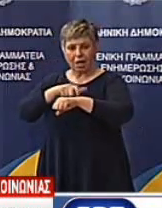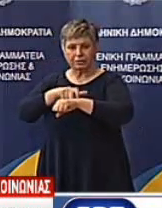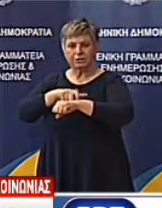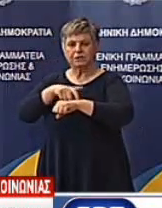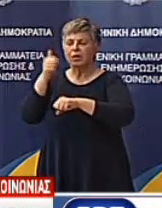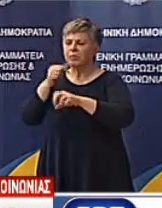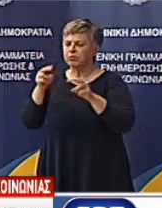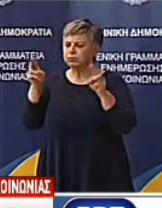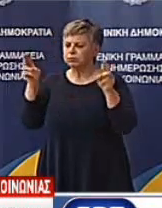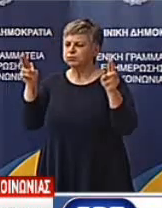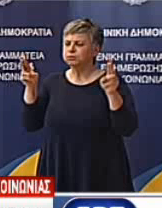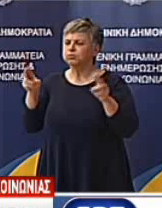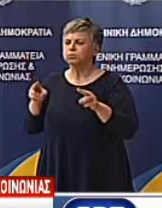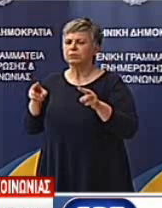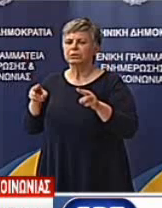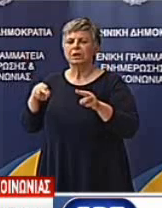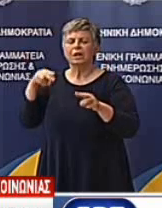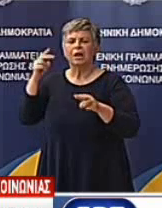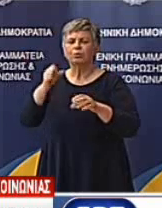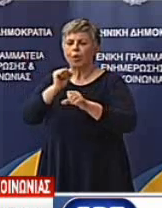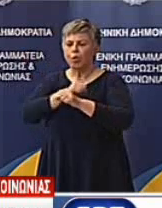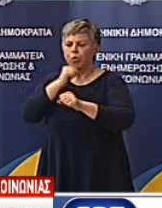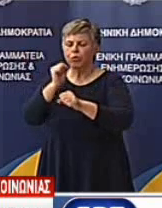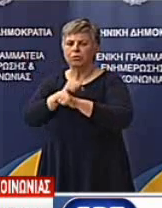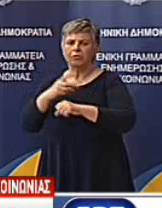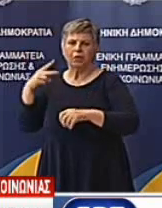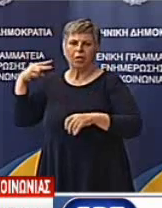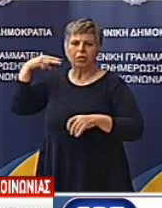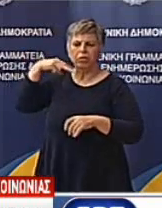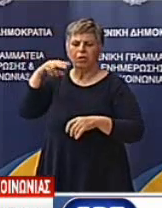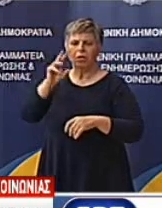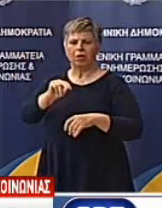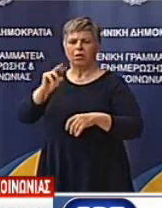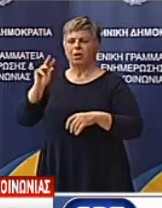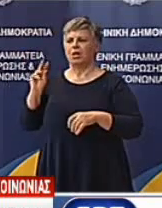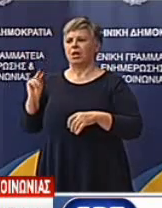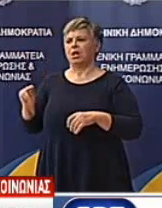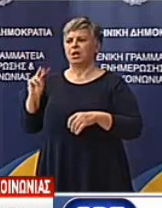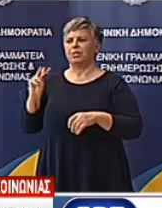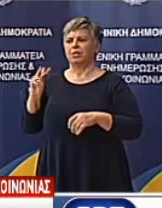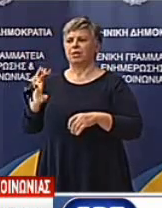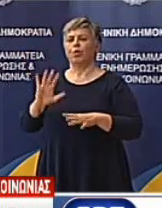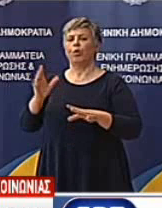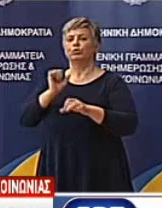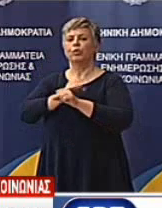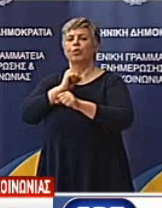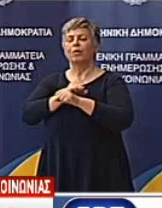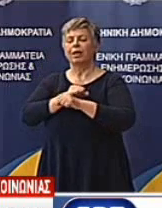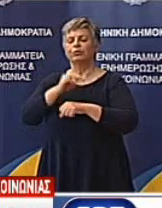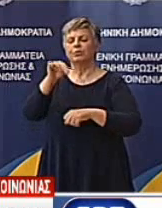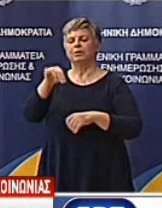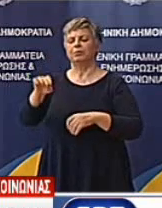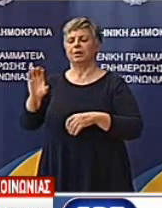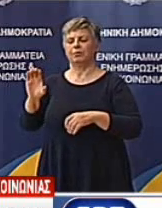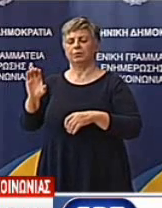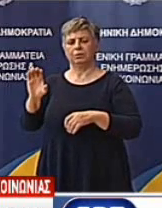τις συνθήκες γαλέρας πολύ συχνά εργαζομένων στα μέσα μαζικής επικοινωνίας. Το νομοσχέδιο αυτό έρχεται